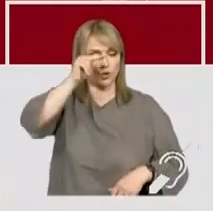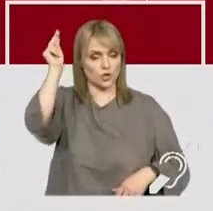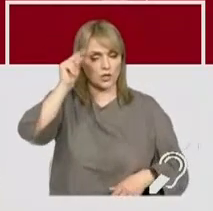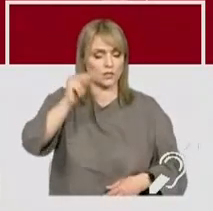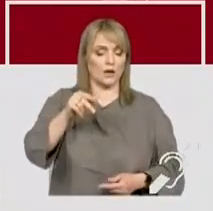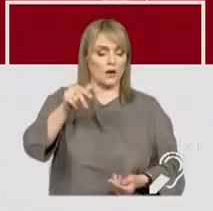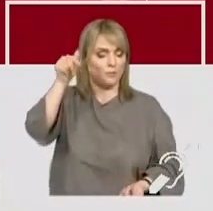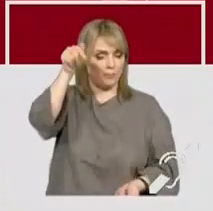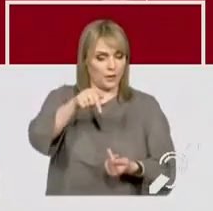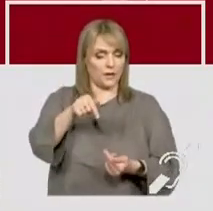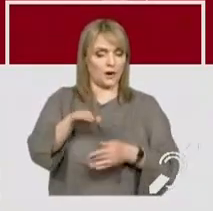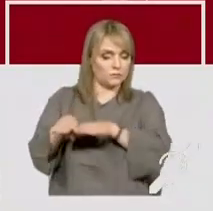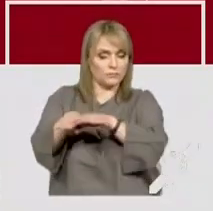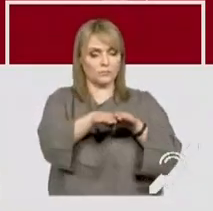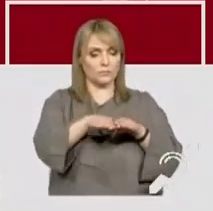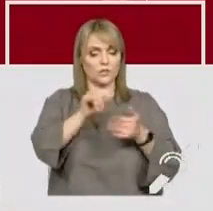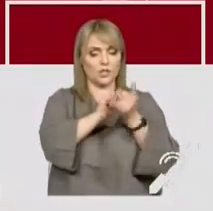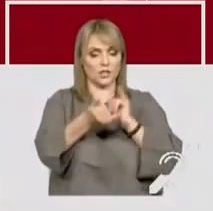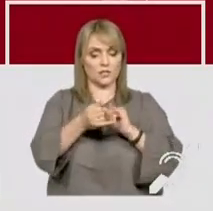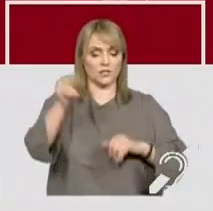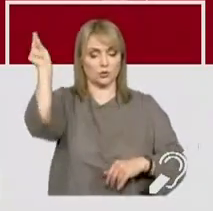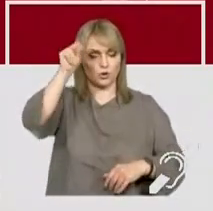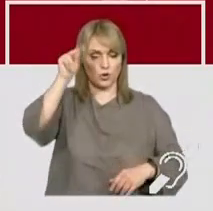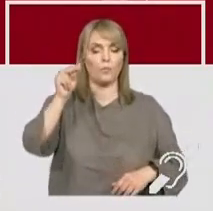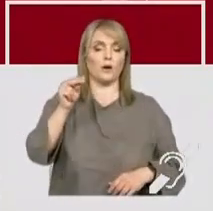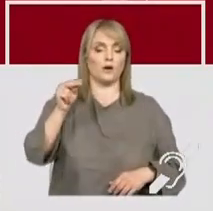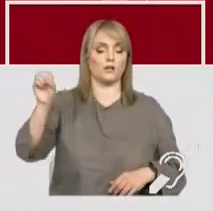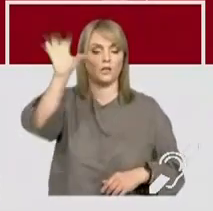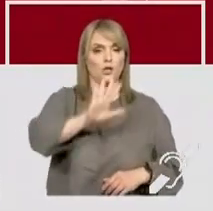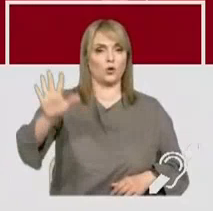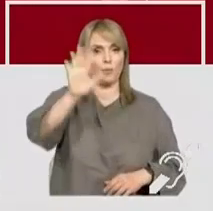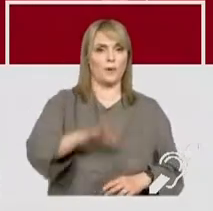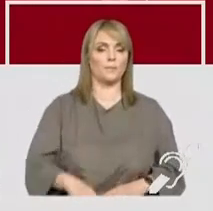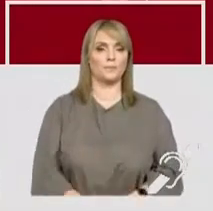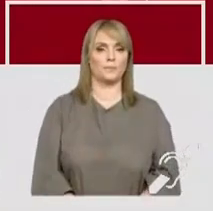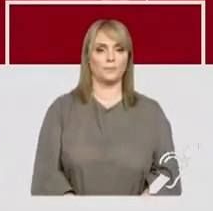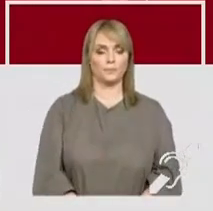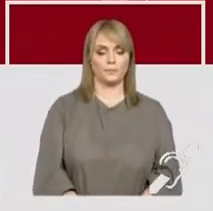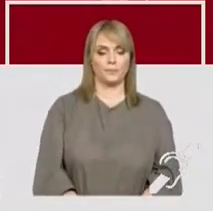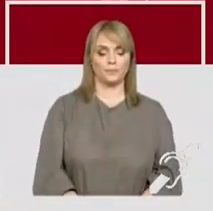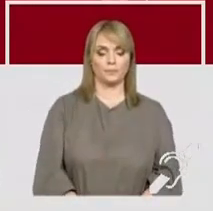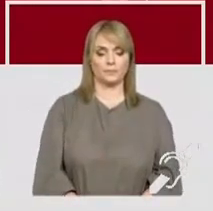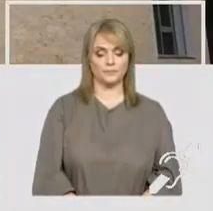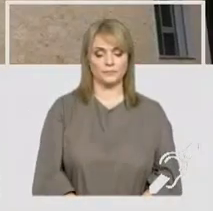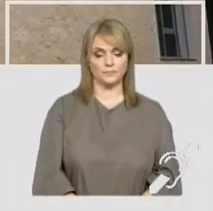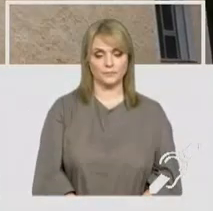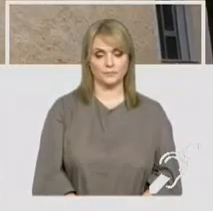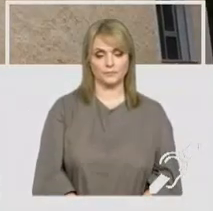la standardele europene și corespunzătoare cerințelor agenților economici din sectorul privat.